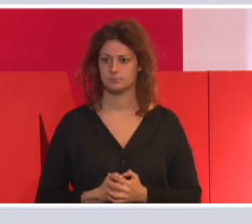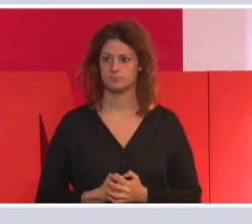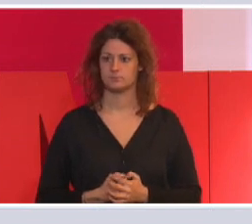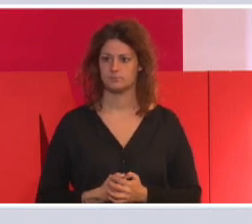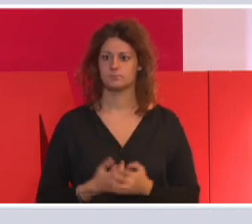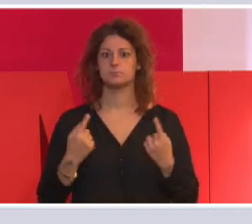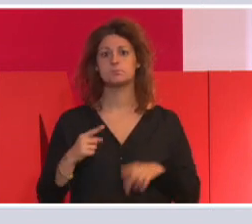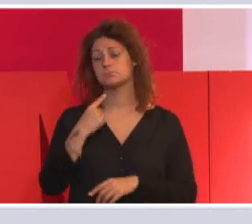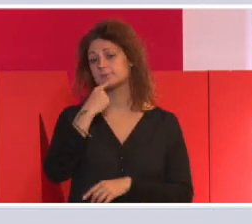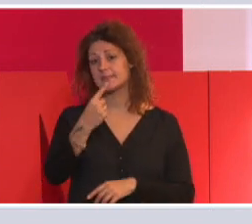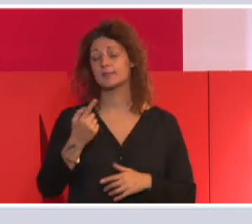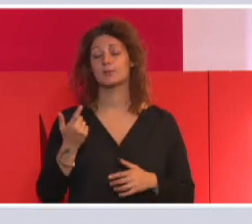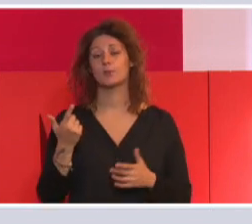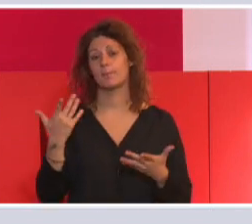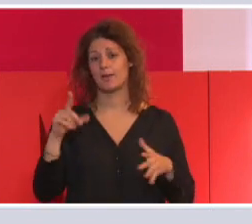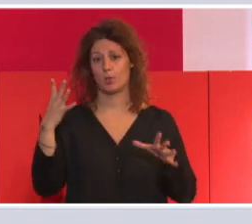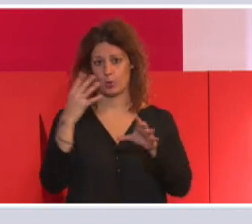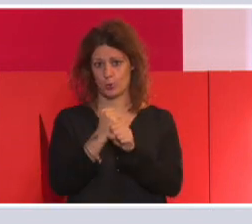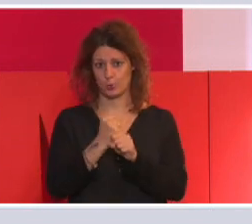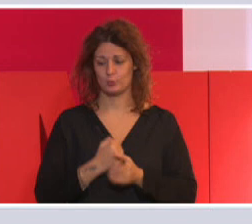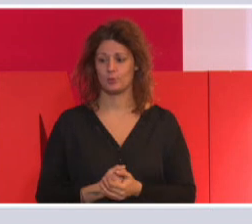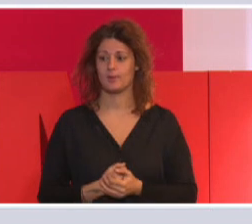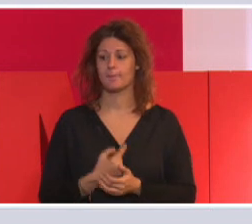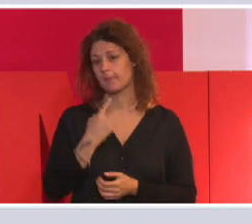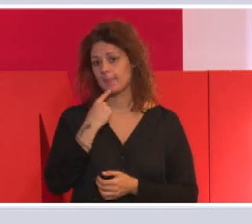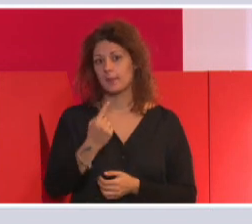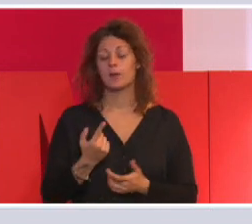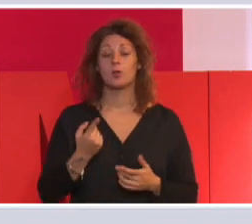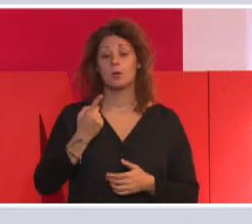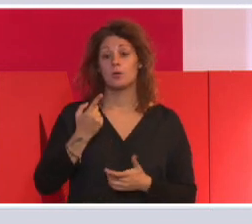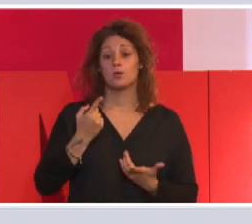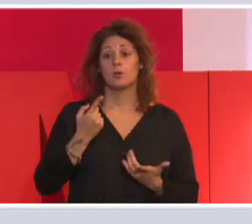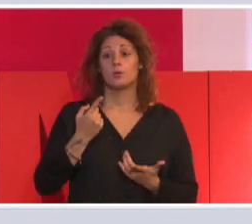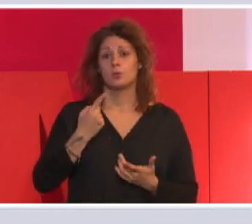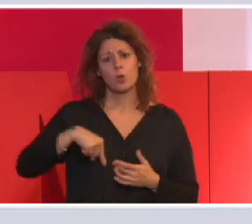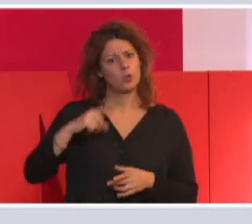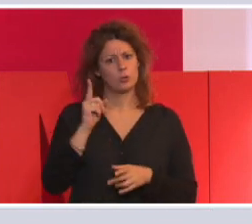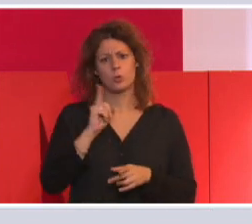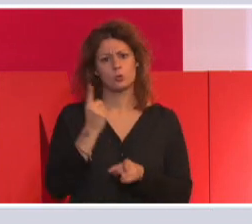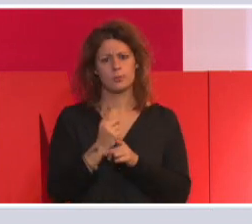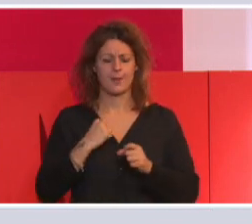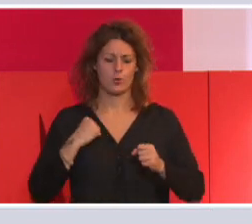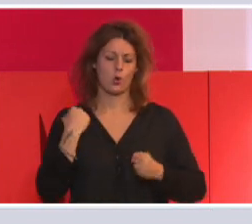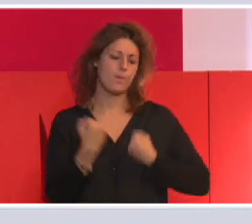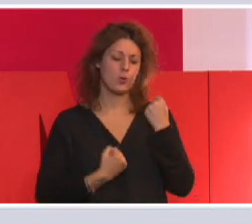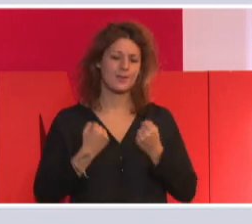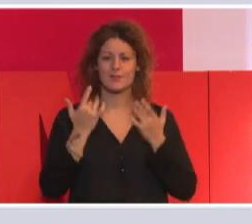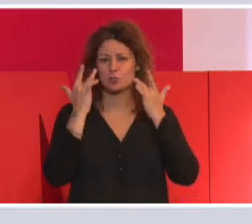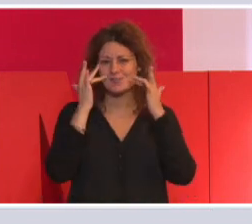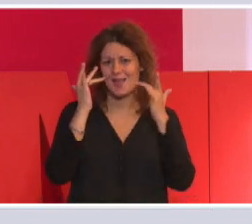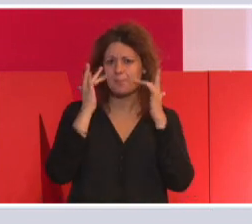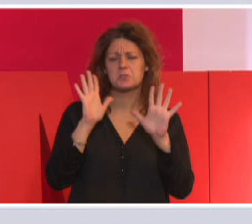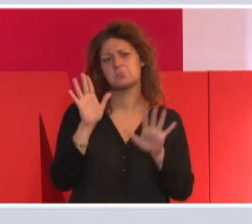d'aiuto non tanto per cercare di semplificare al massimo il comportamento quanto forse per usare quanto vi ho detto come